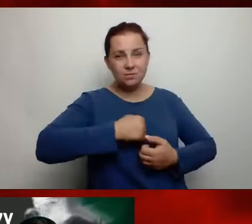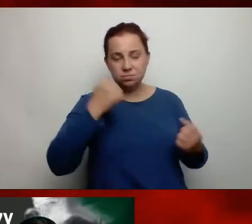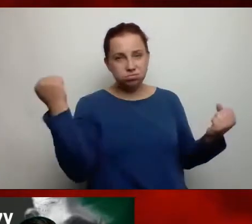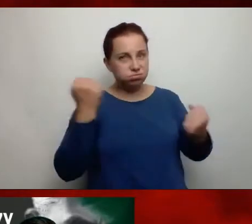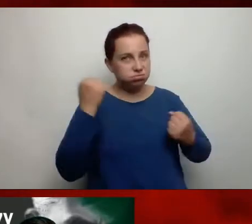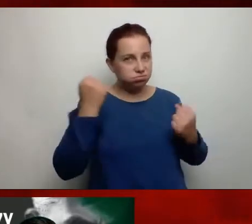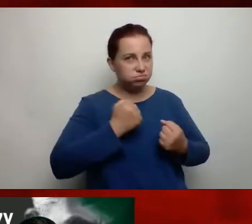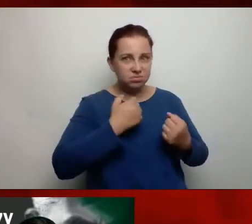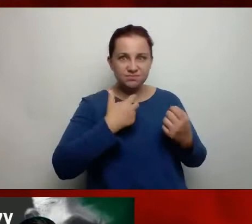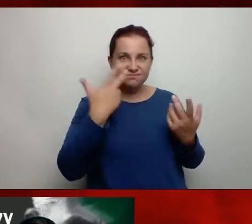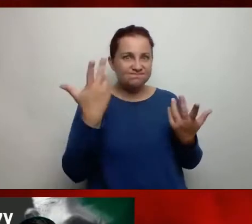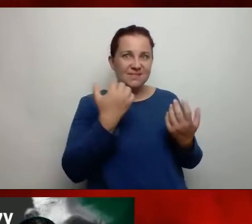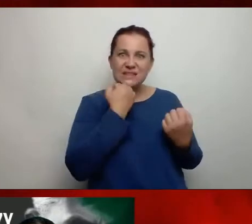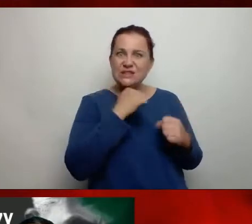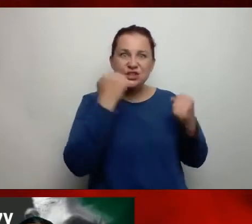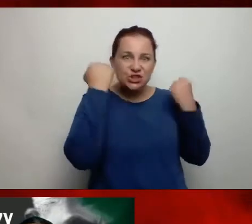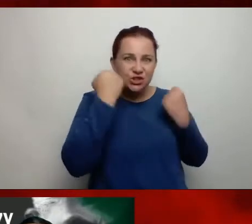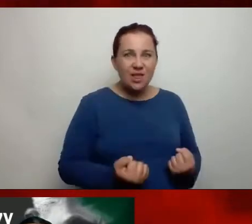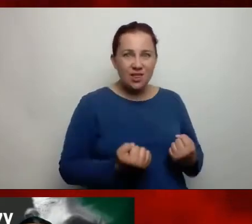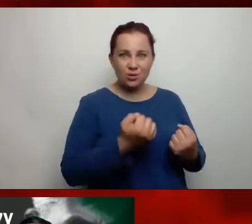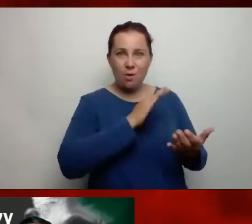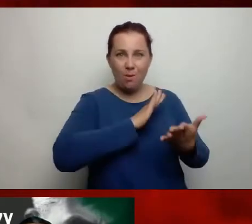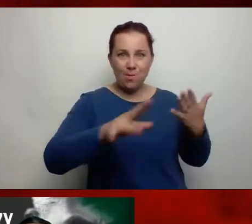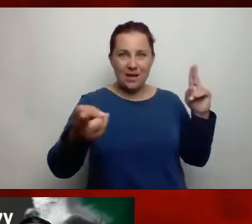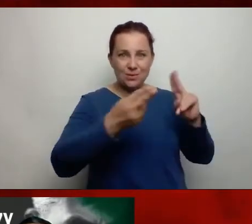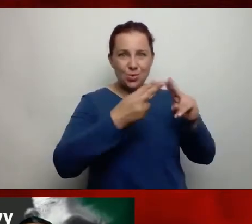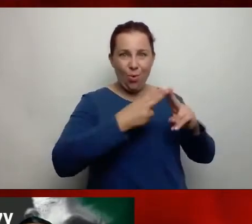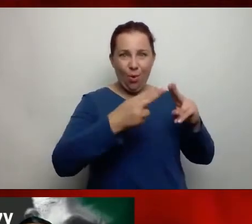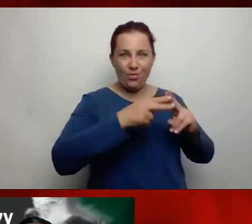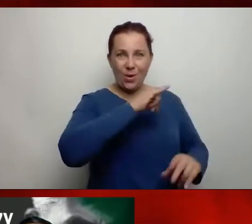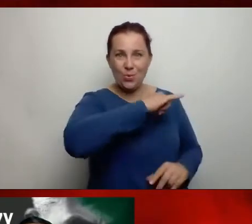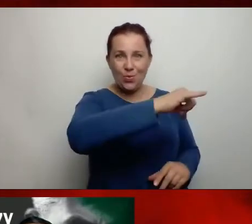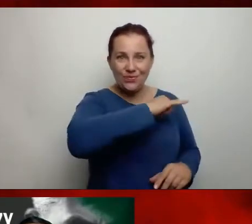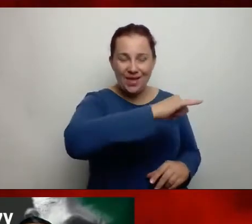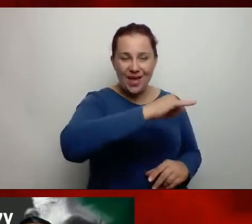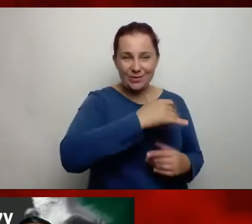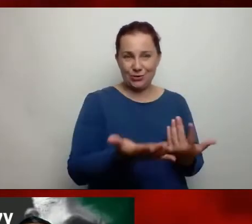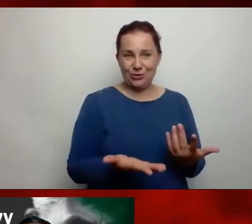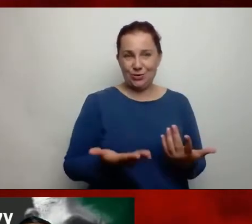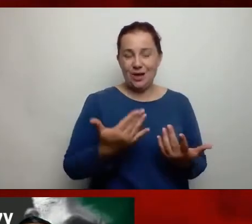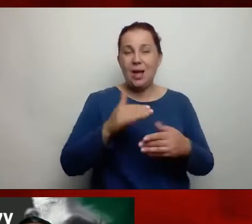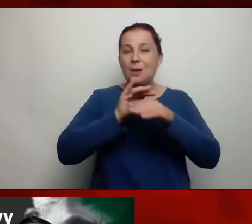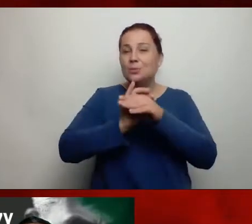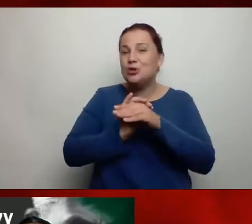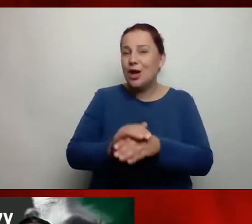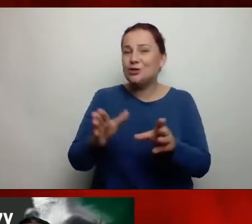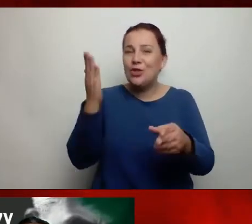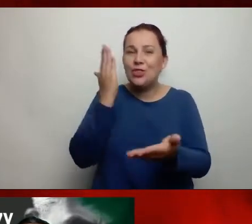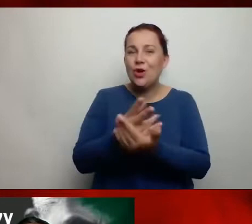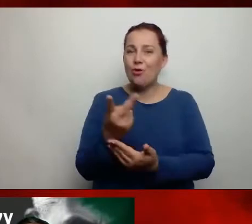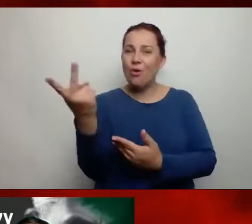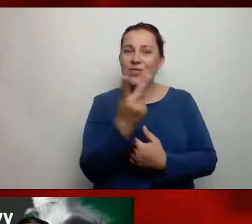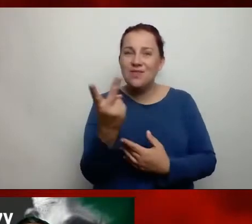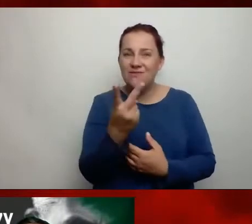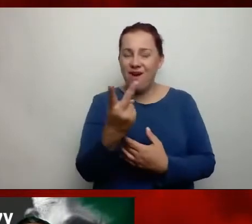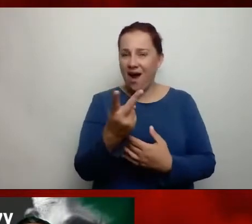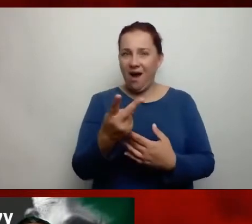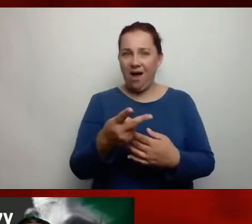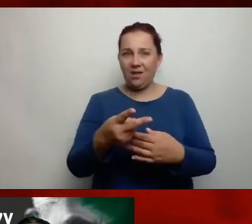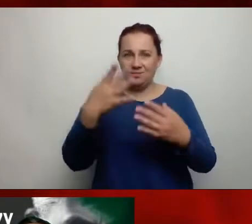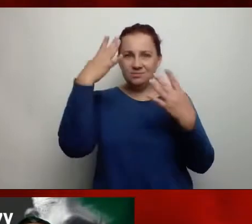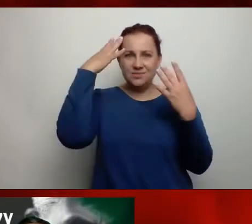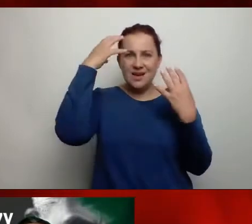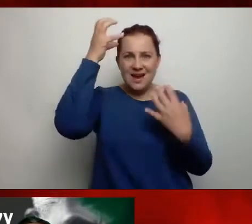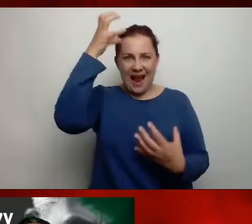wychowywał bez żadnych kontaktów z rówieśnikami. Przyjaźnił się z Chwistkiem i Malinowskim, którzy byli takimi samymi geniuszami jak